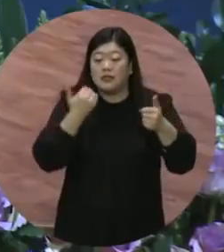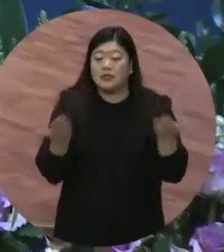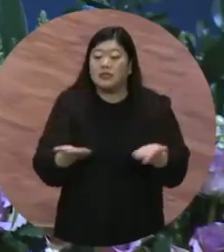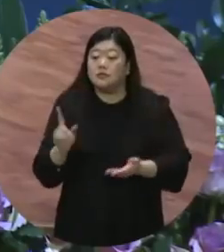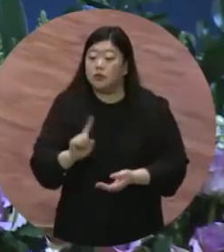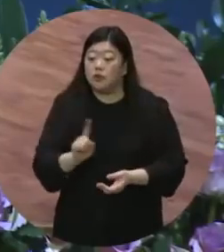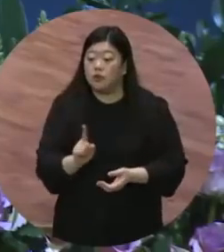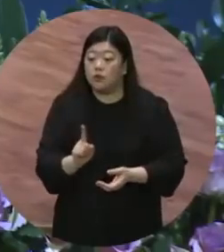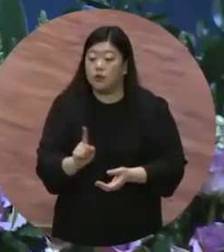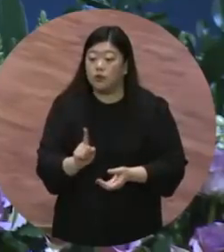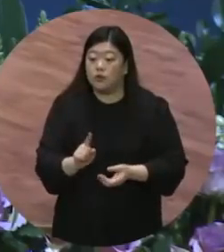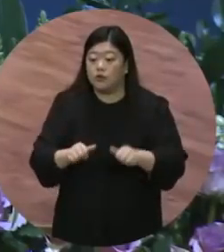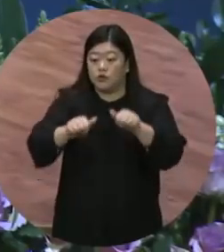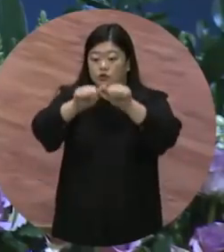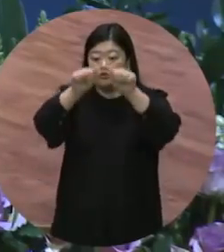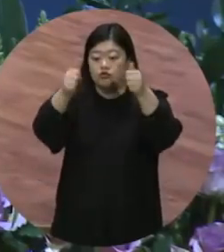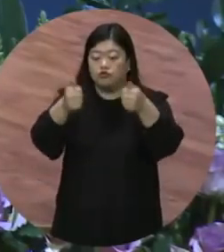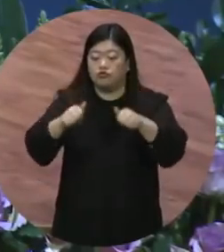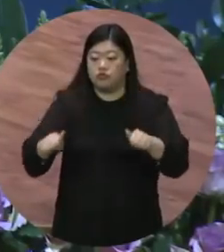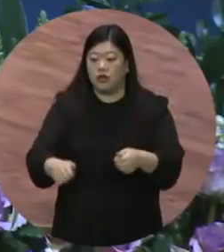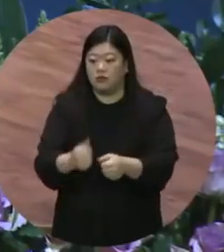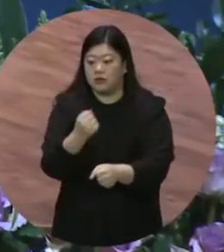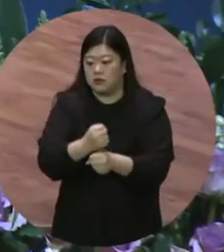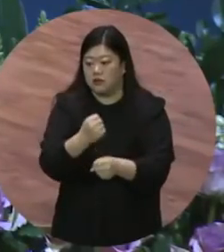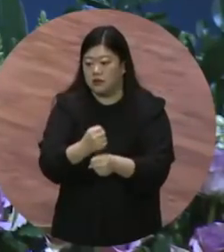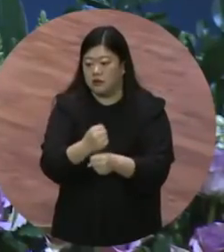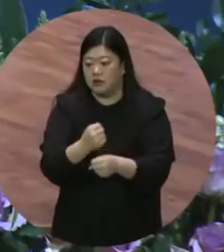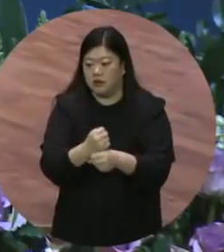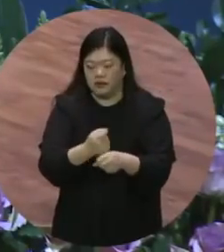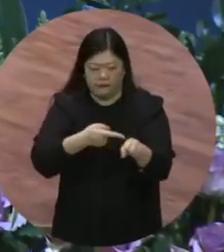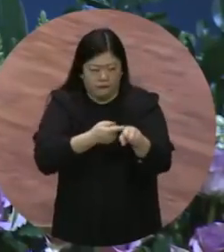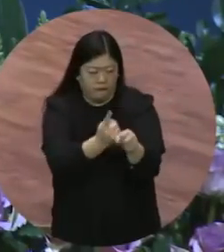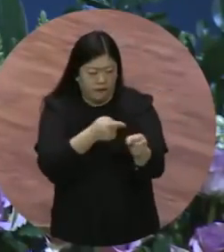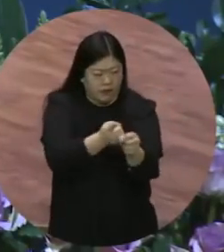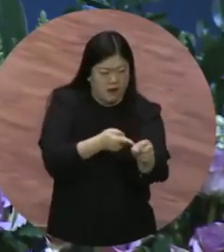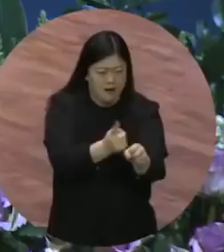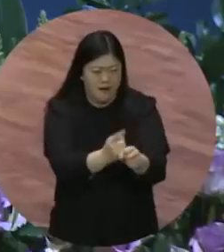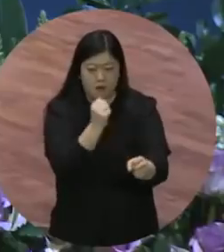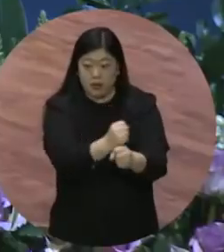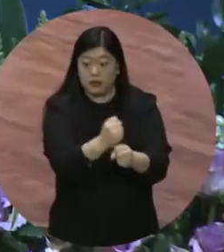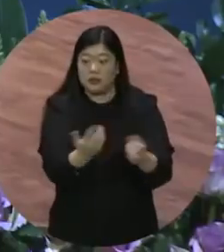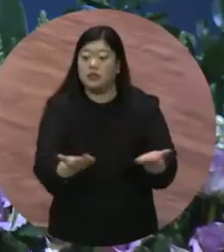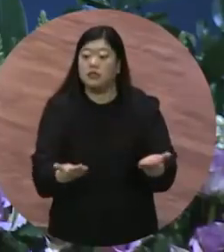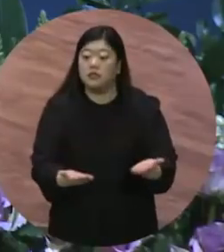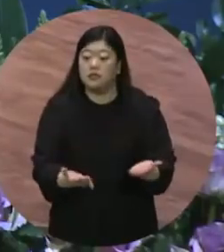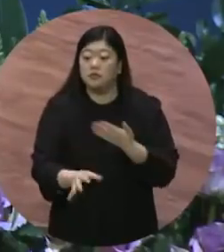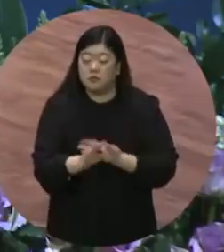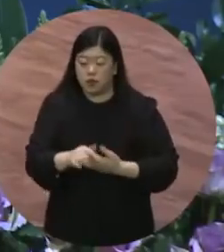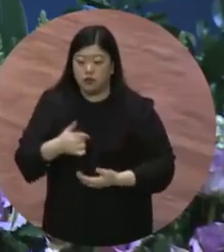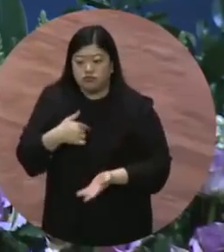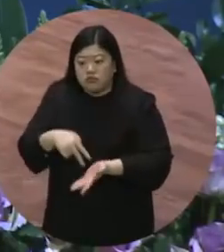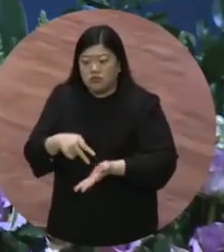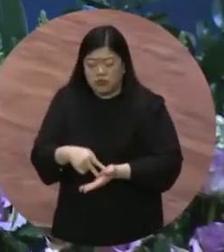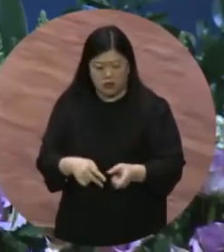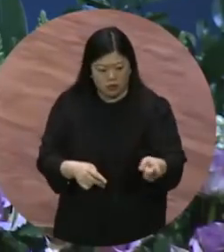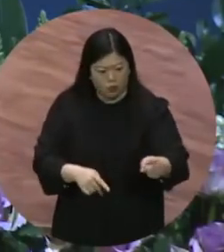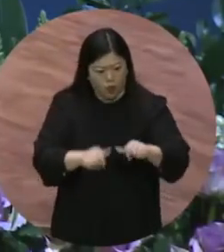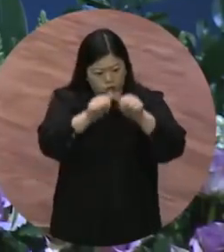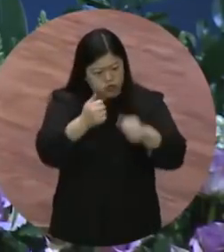여러분, 성경에서의 우상 숭배는 저주와 재앙입니다. 그렇다면 아브라함의 가문은 망해야